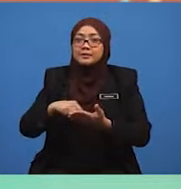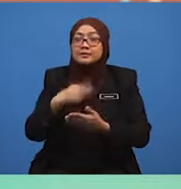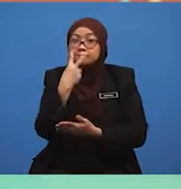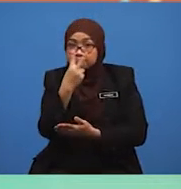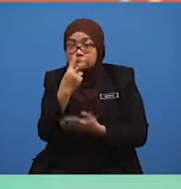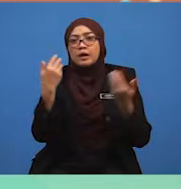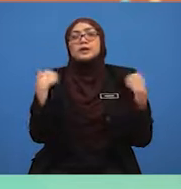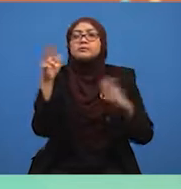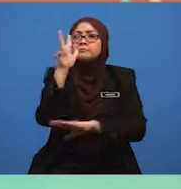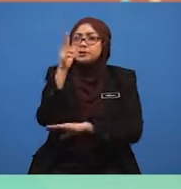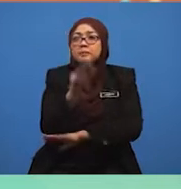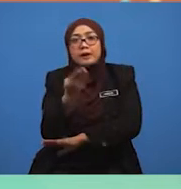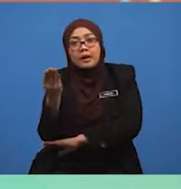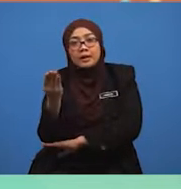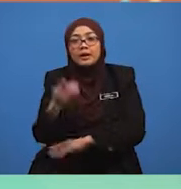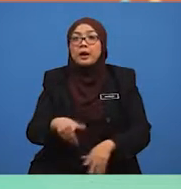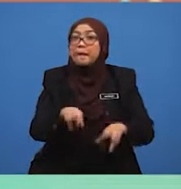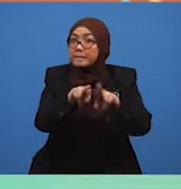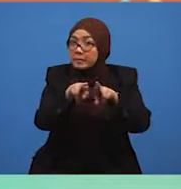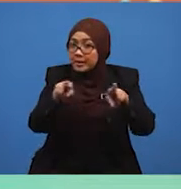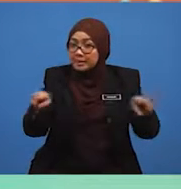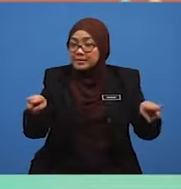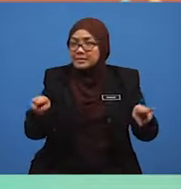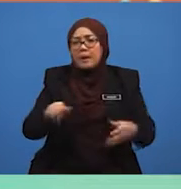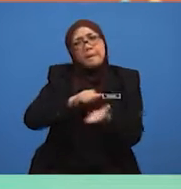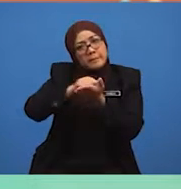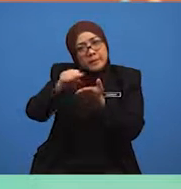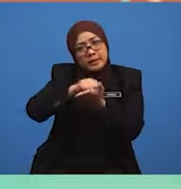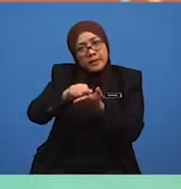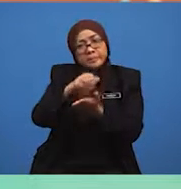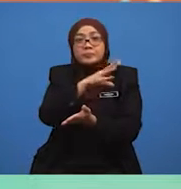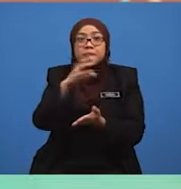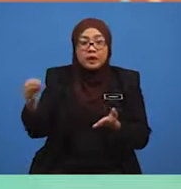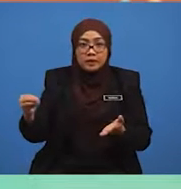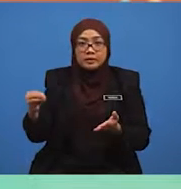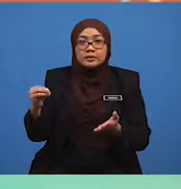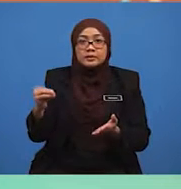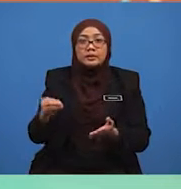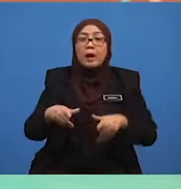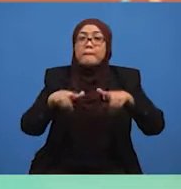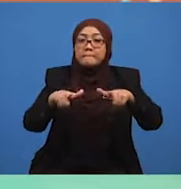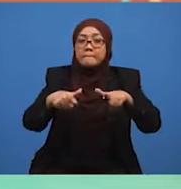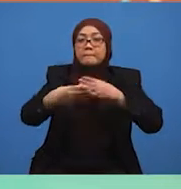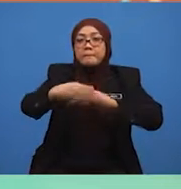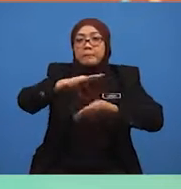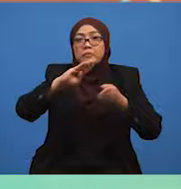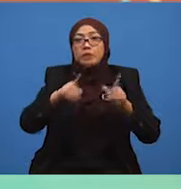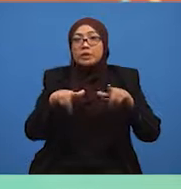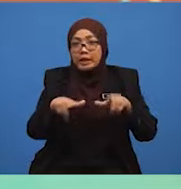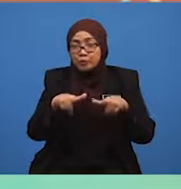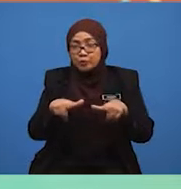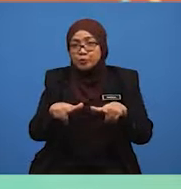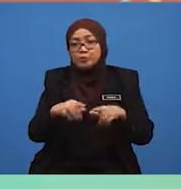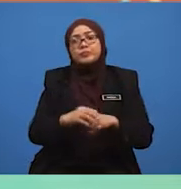bahan iaitu pembaris, pemadam dan juga blok kayu. Susunkan bahan